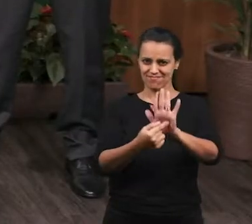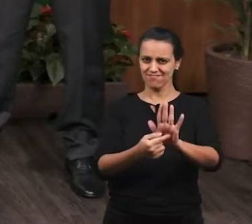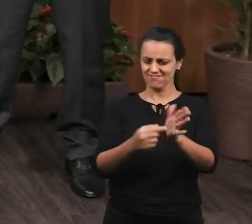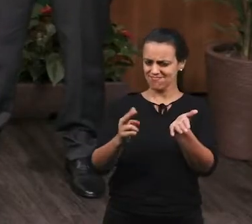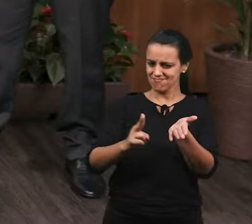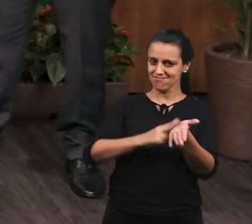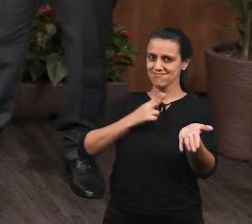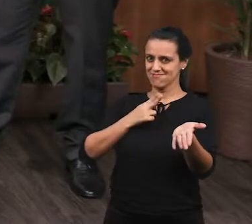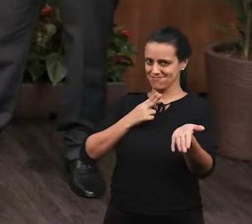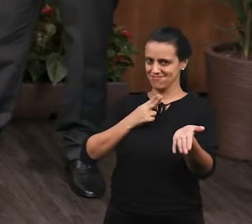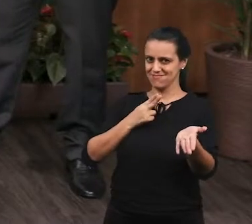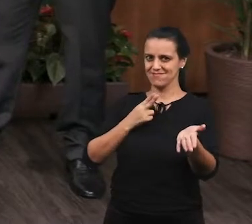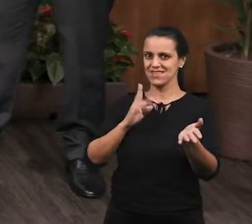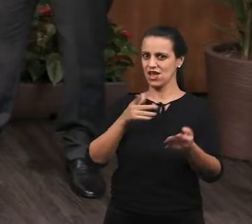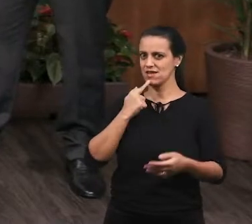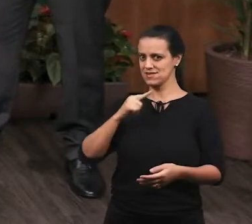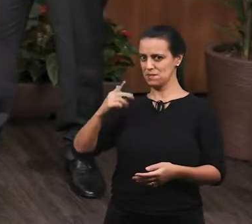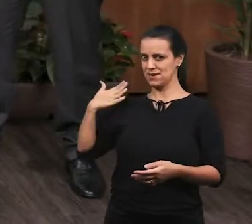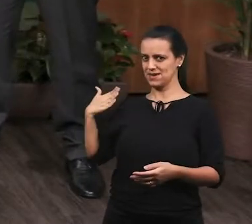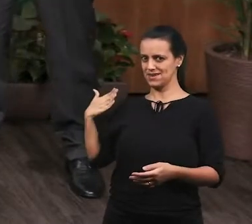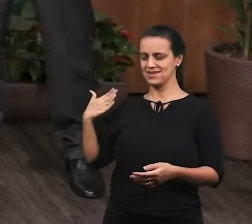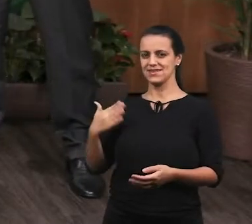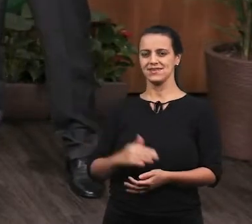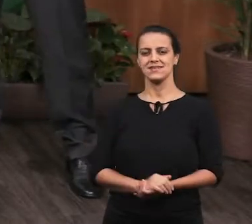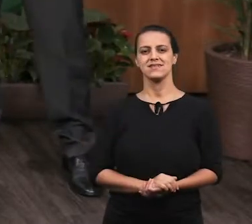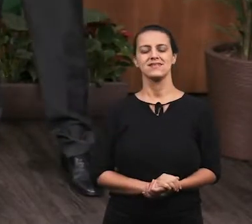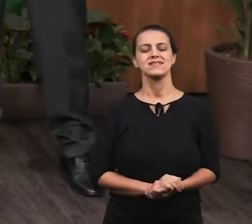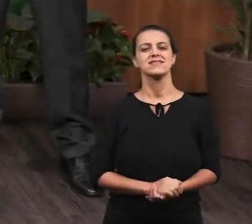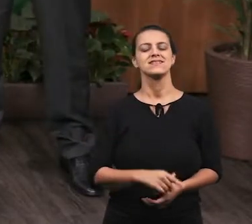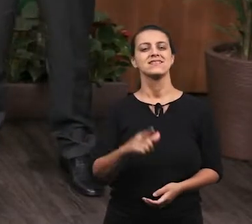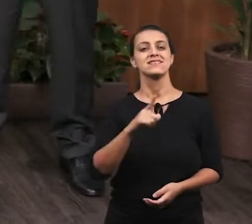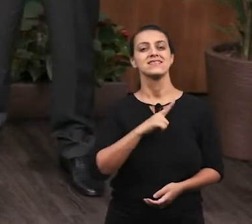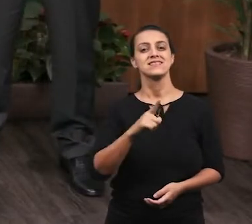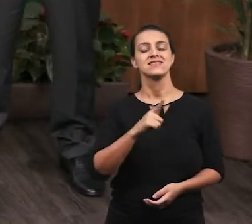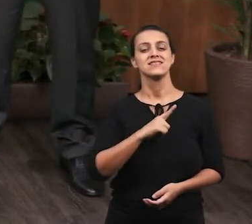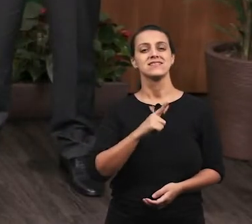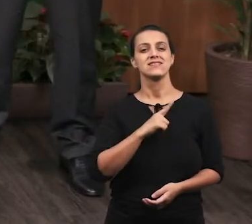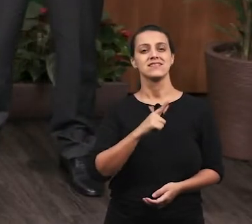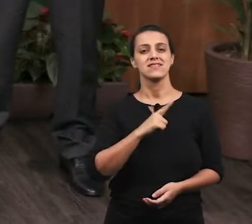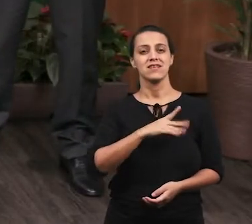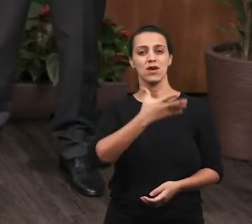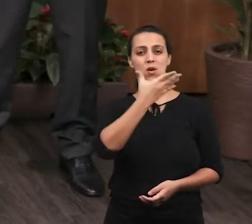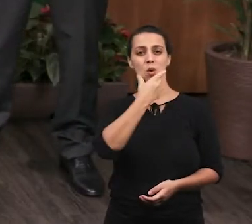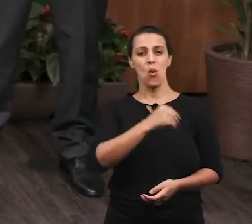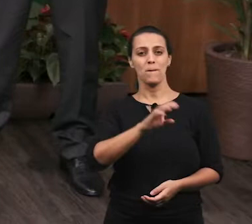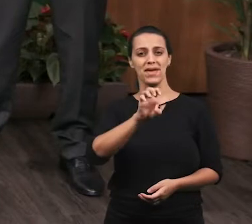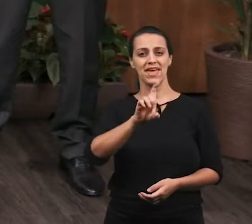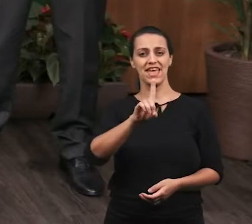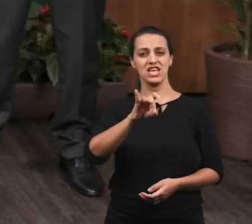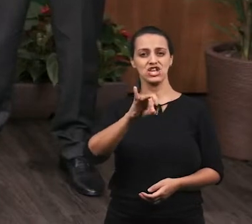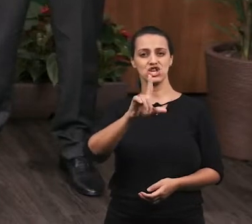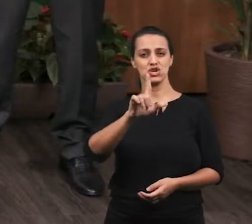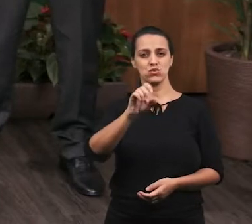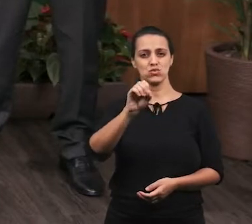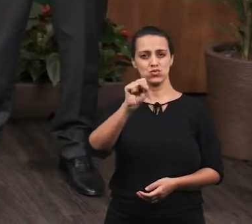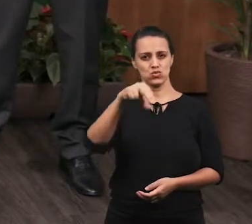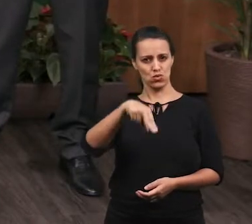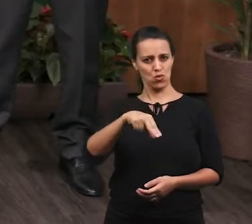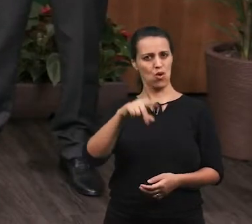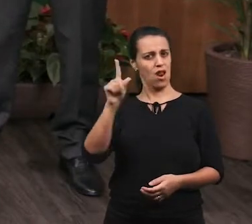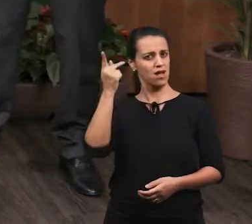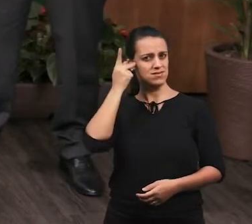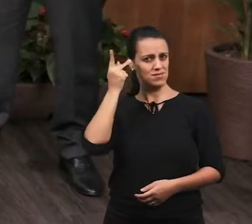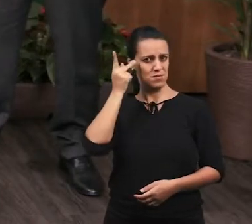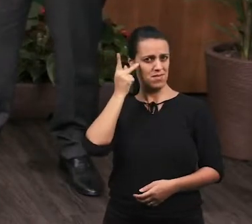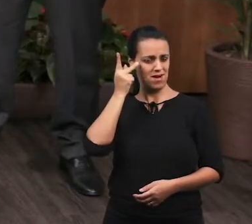ваши свидетельства. И мы с вами сейчас посмотрим, как наши братья и сестры,